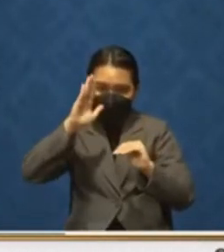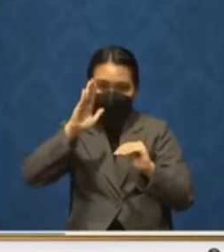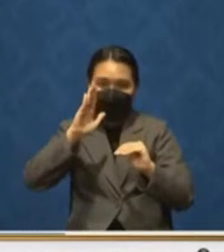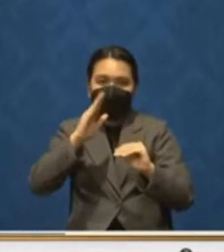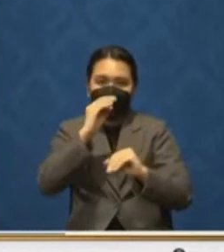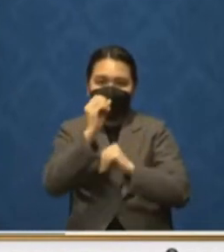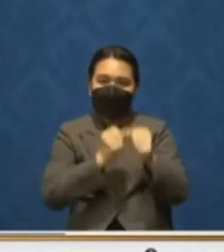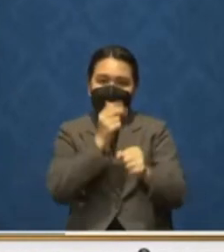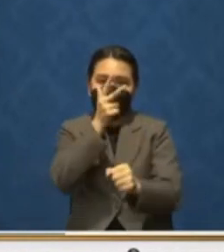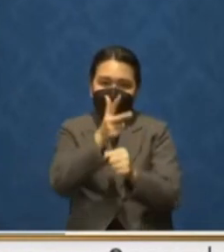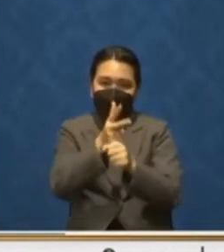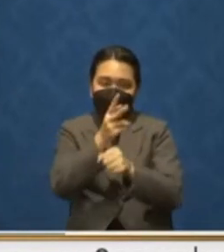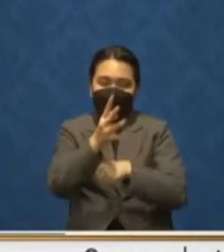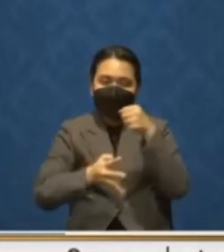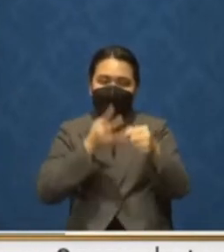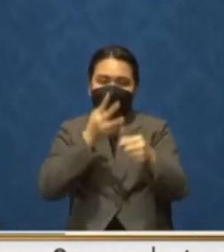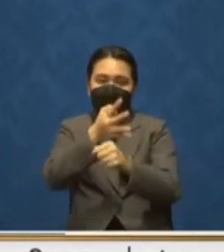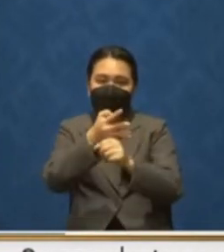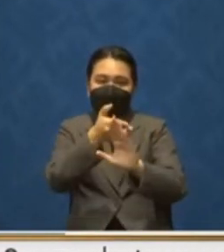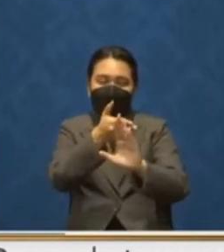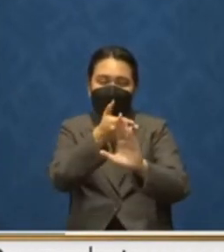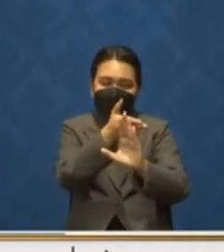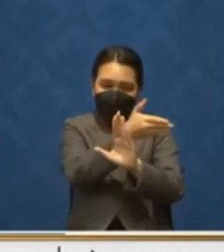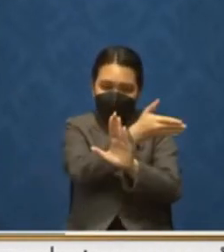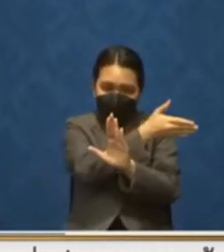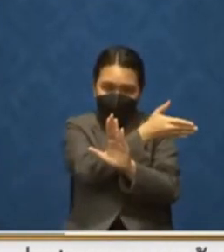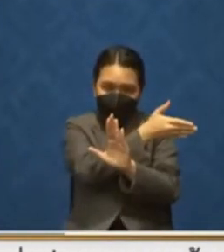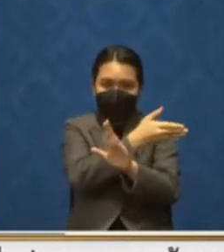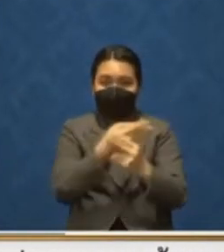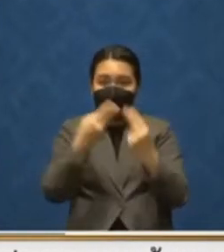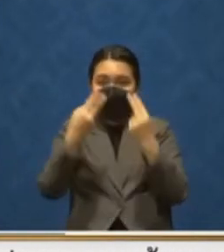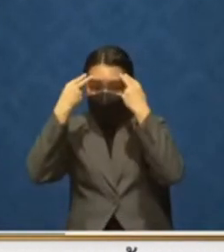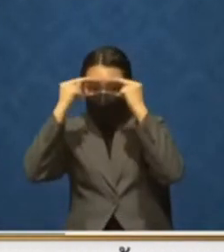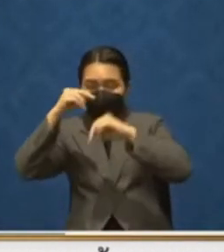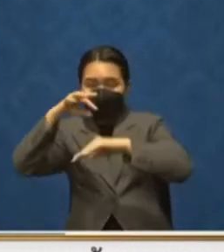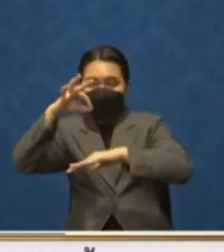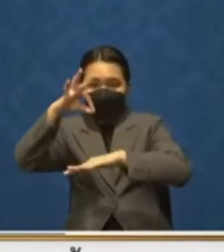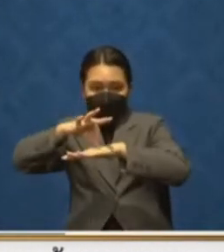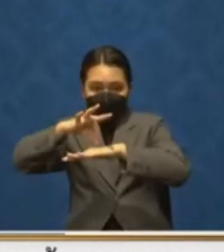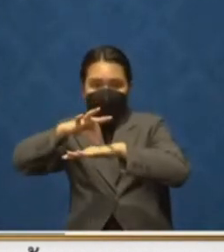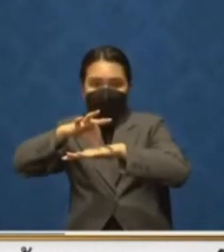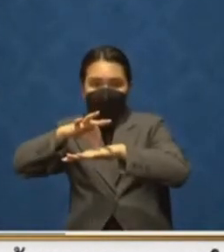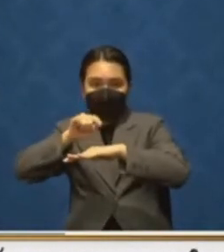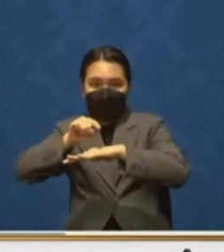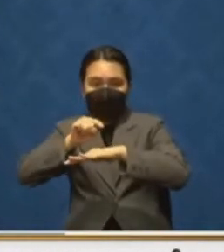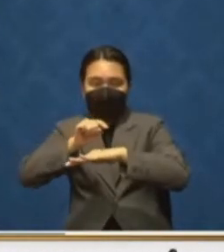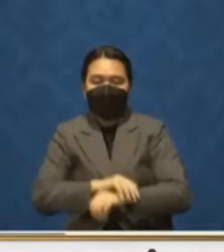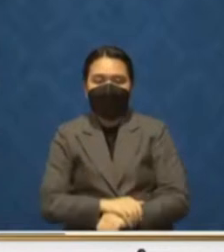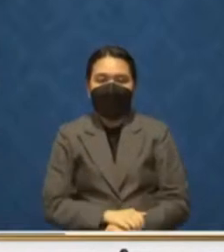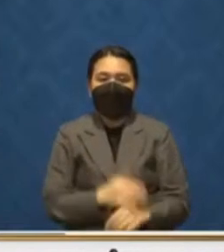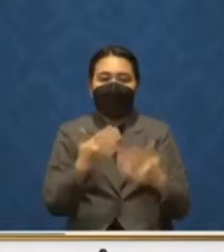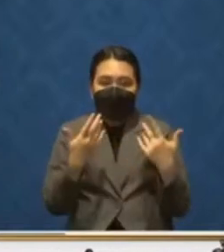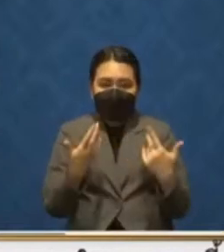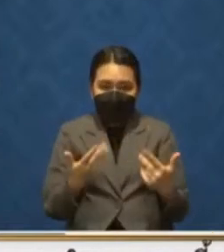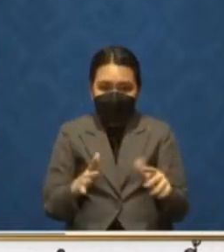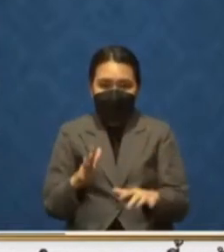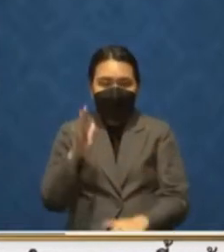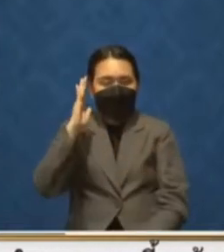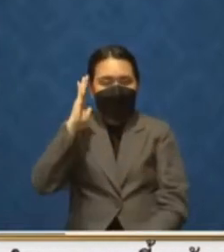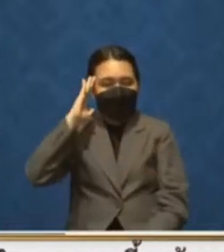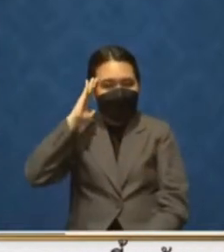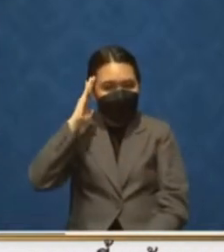4ปีก่อนมีหน้าที่ทักนายกรัฐมนตรีเข้าดำรงตำแหน่งและหลังจากนั้น